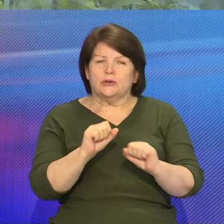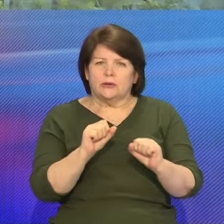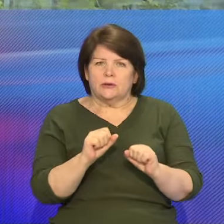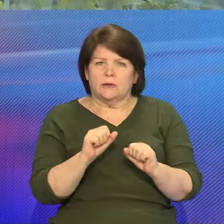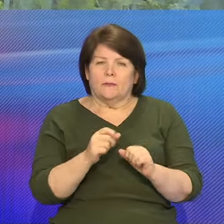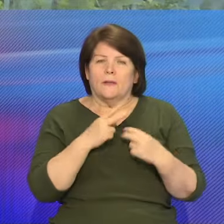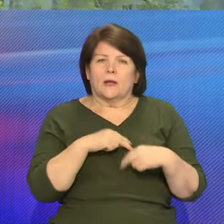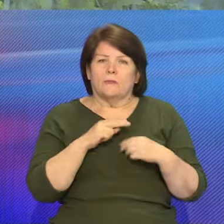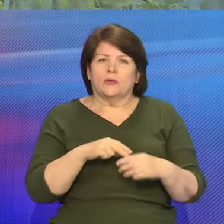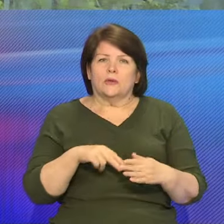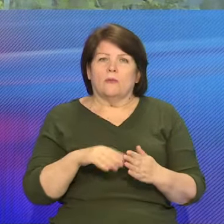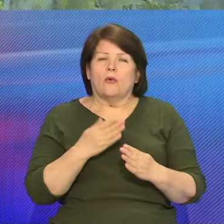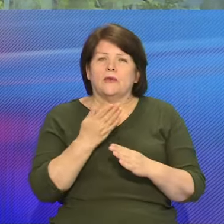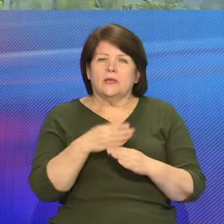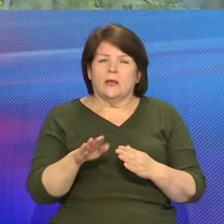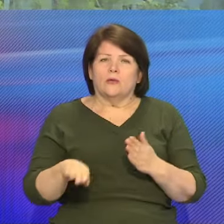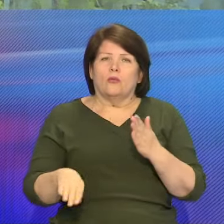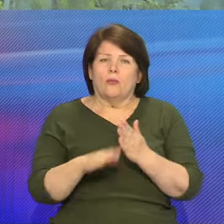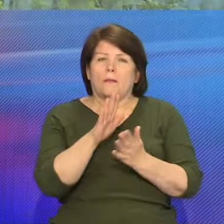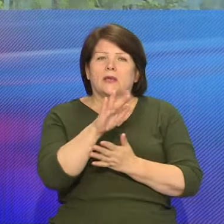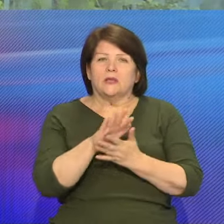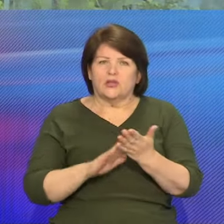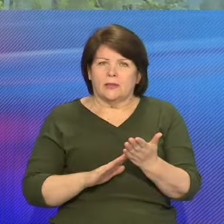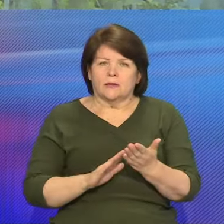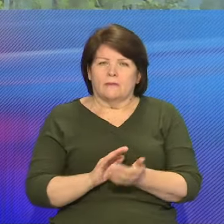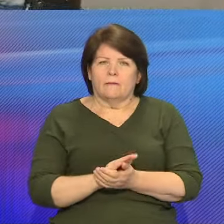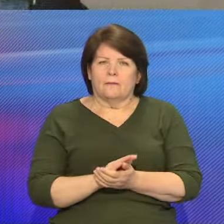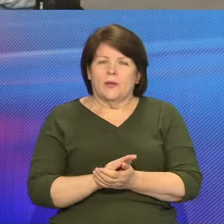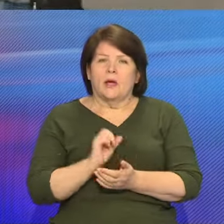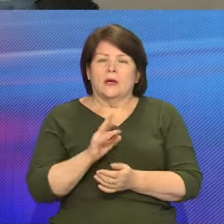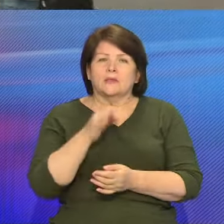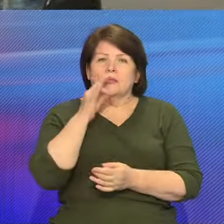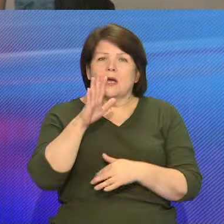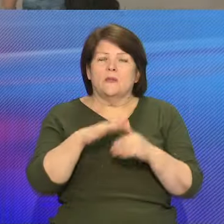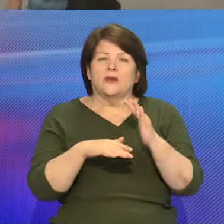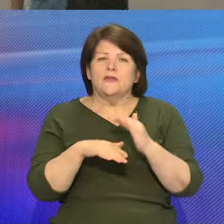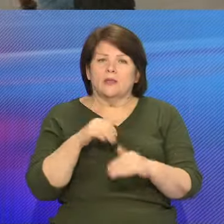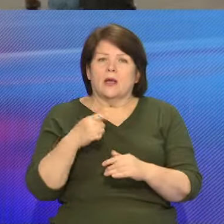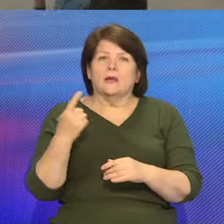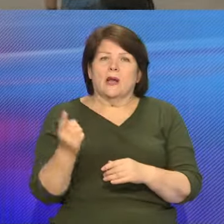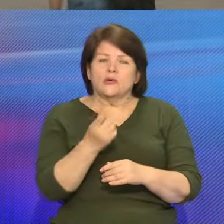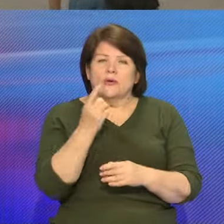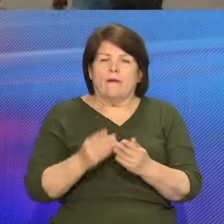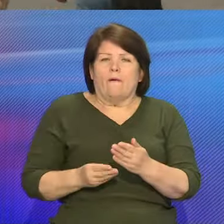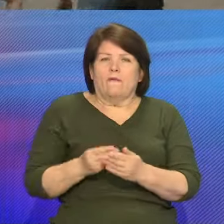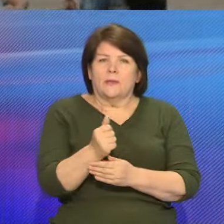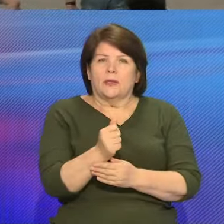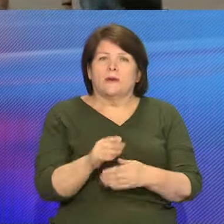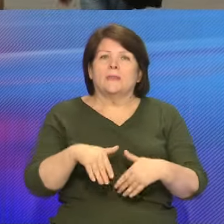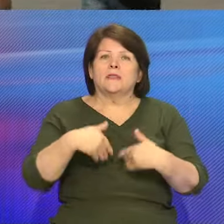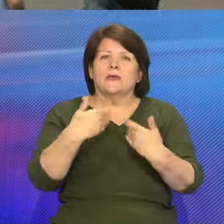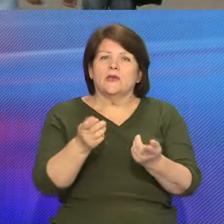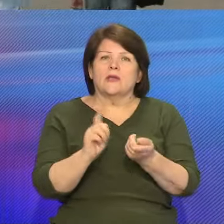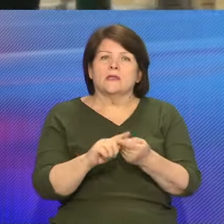работа па аказанні дапамогі да школы працягваецца. Як нагадалі спецыялісты, аднаразовая выплата прадастаўляецца незалежна ад